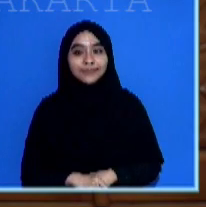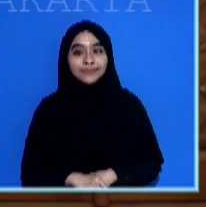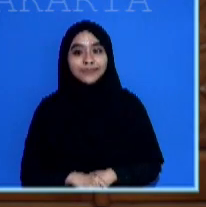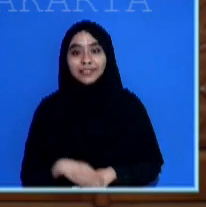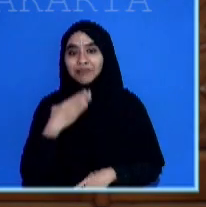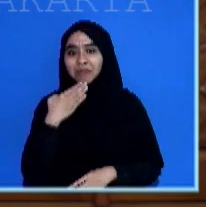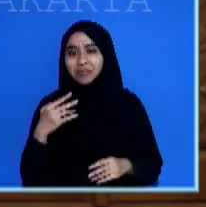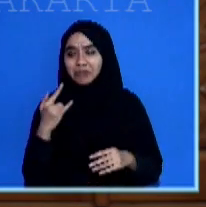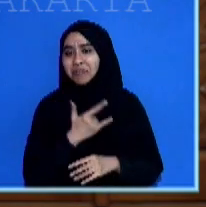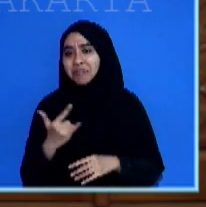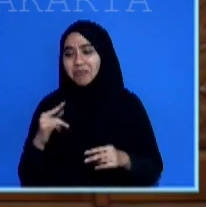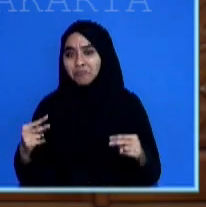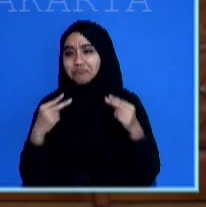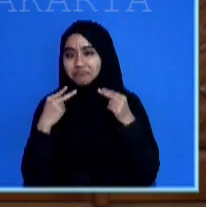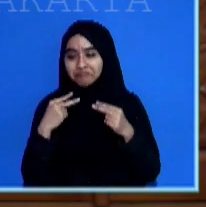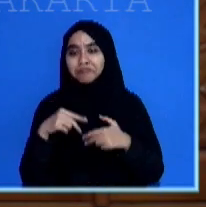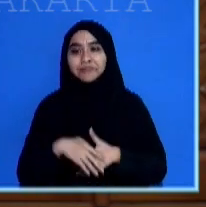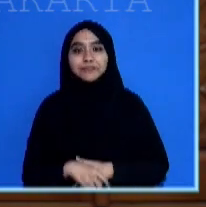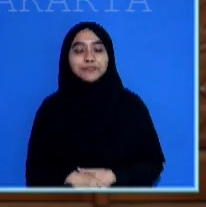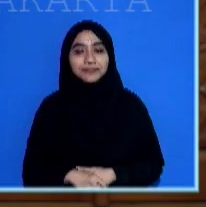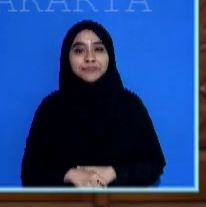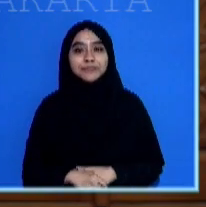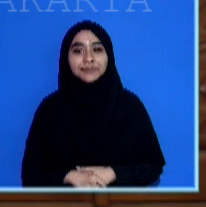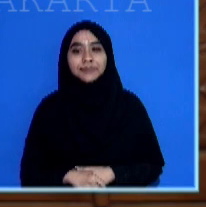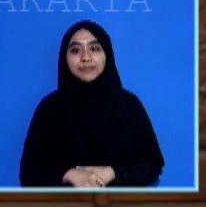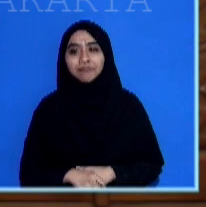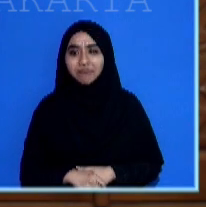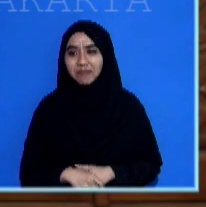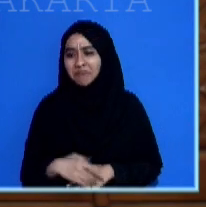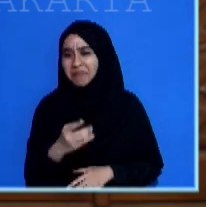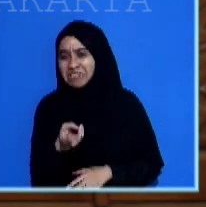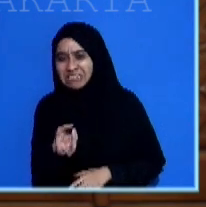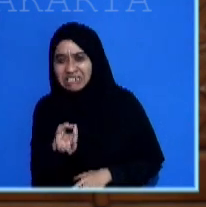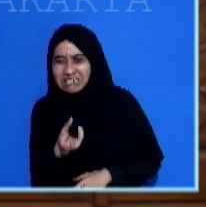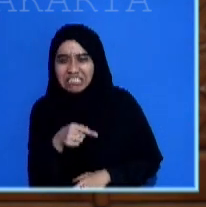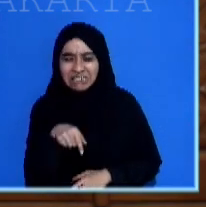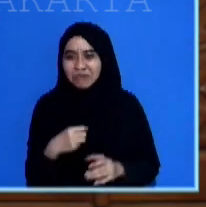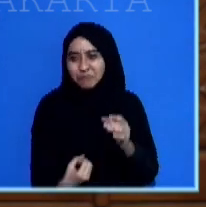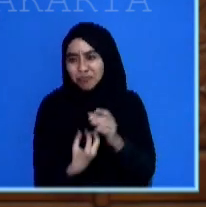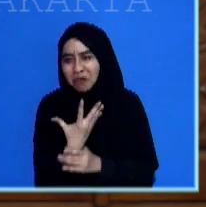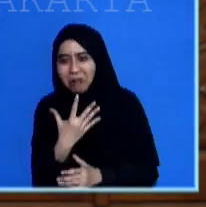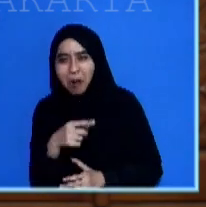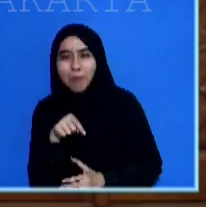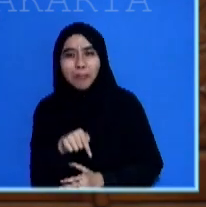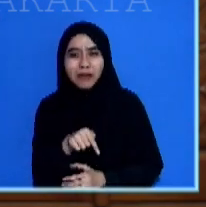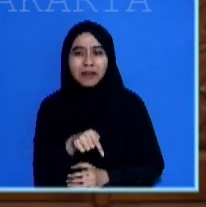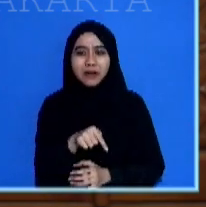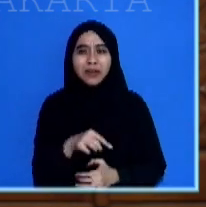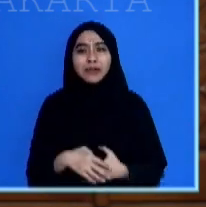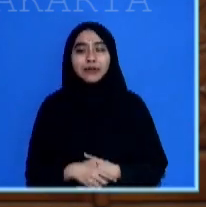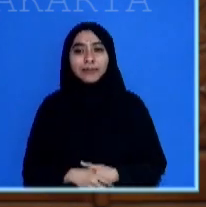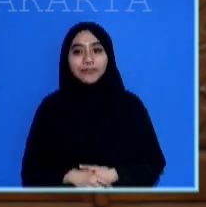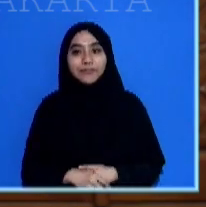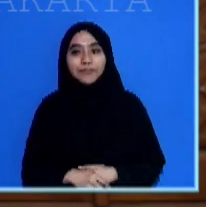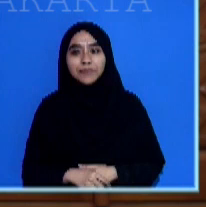Matur nuwun panjenengan tasih sedaya mirsani Yogyakarta. Dereng kathah ingkang mangertosi tanaman sentiat utawi ingkang asring dipun sebat woh